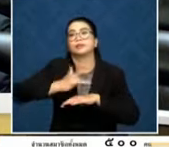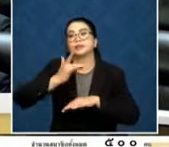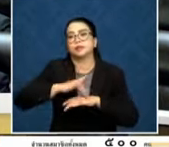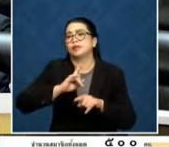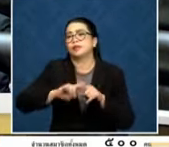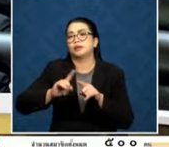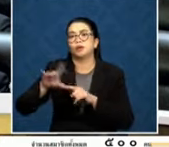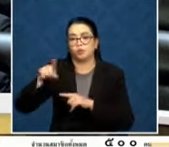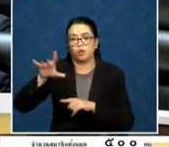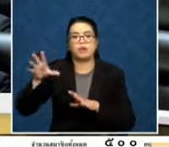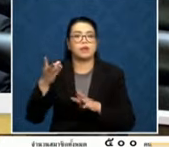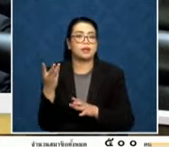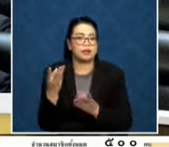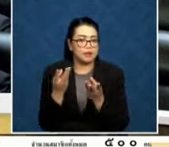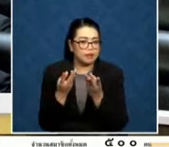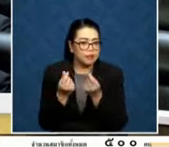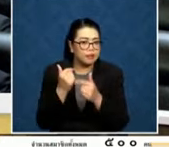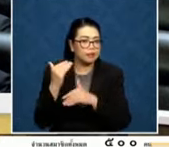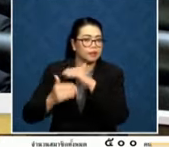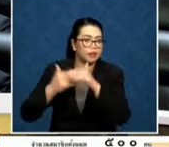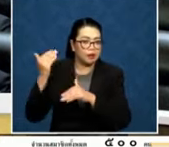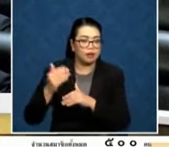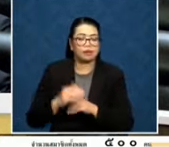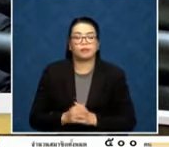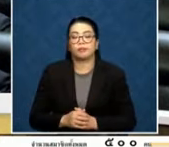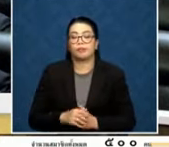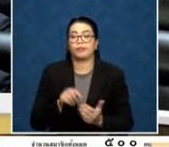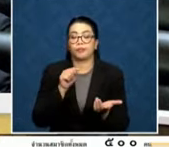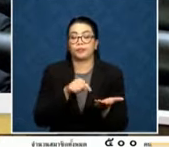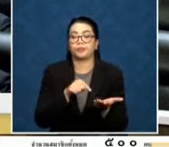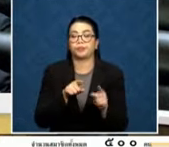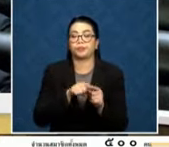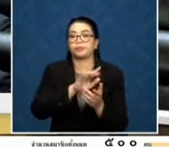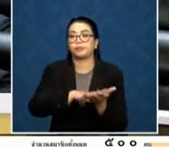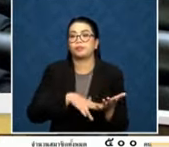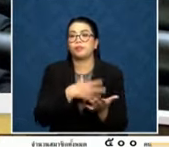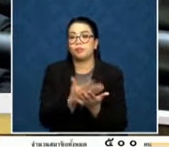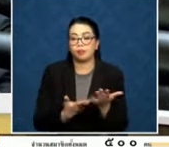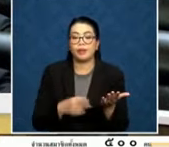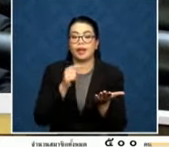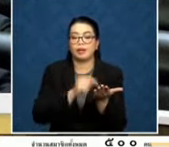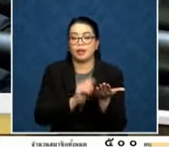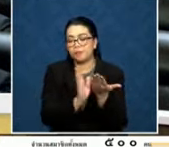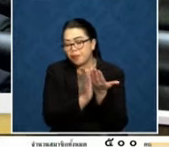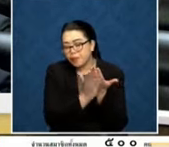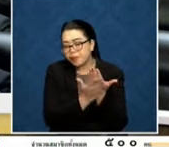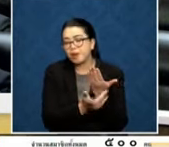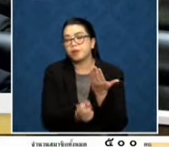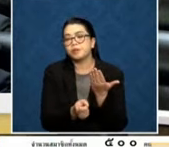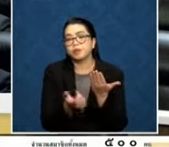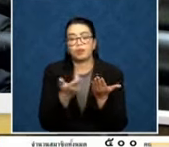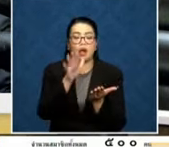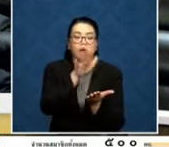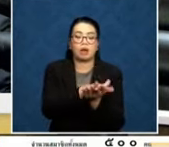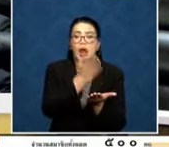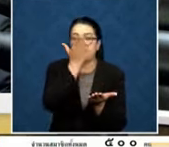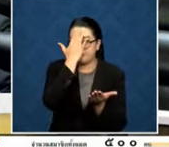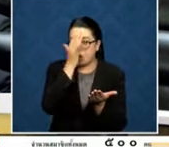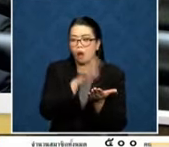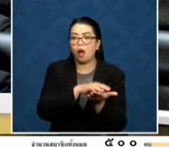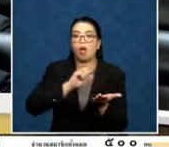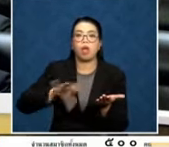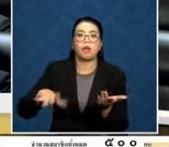grd modernizationครับที่ออกมาใหม่แต่ไส้ในอย่างเหมือนเดิมครับตัวแผนมีจุดประสงค์ที่ดีครับในการปรับปรุงโครงสร้างพื้นฐานใน